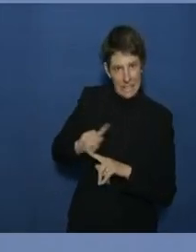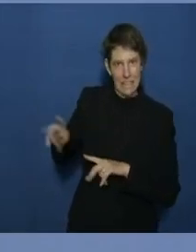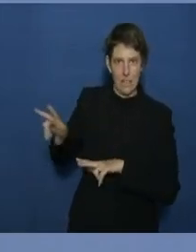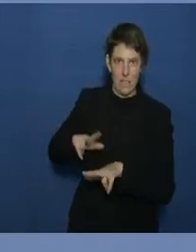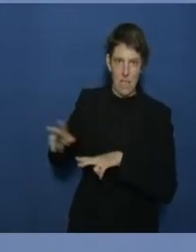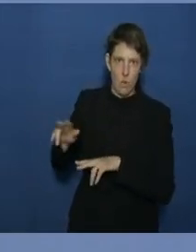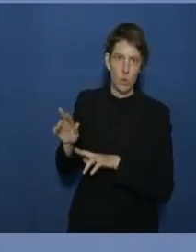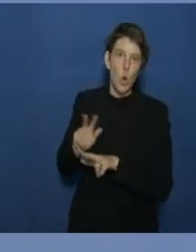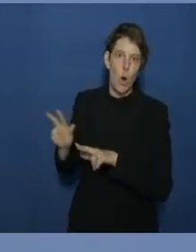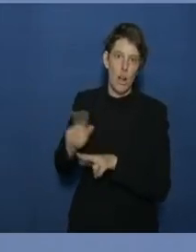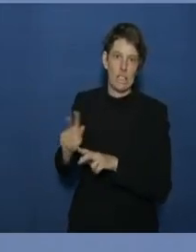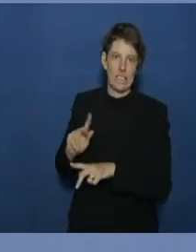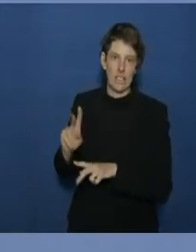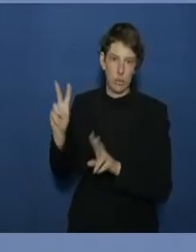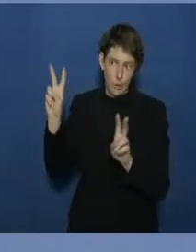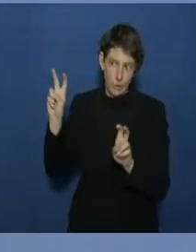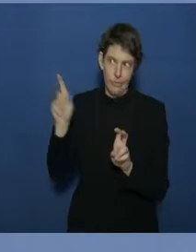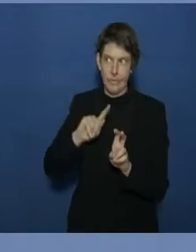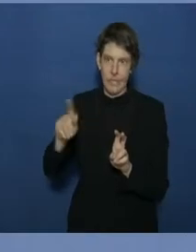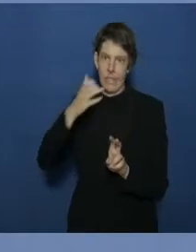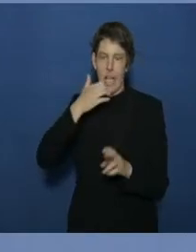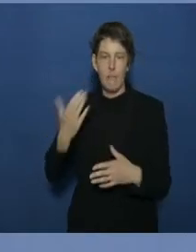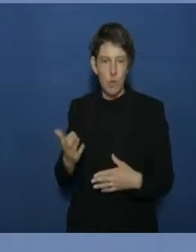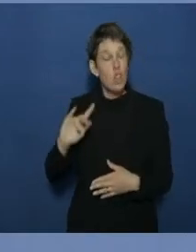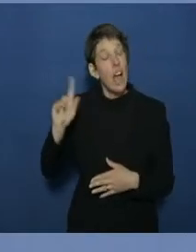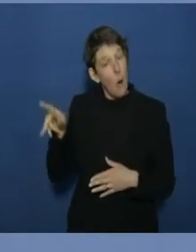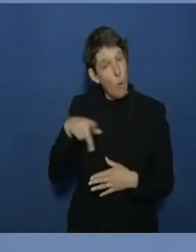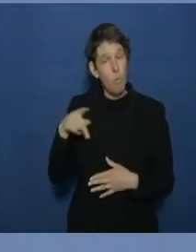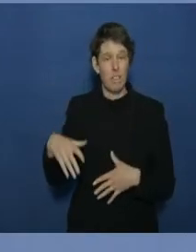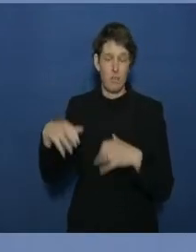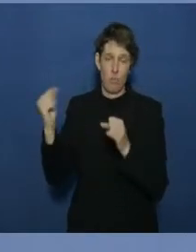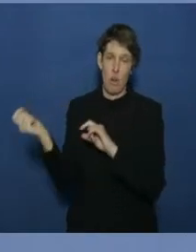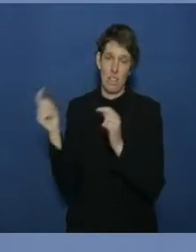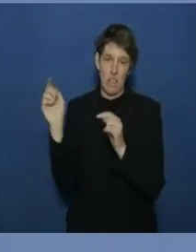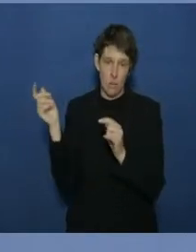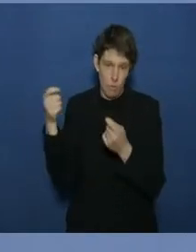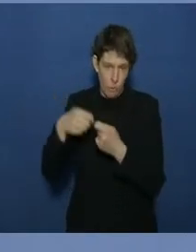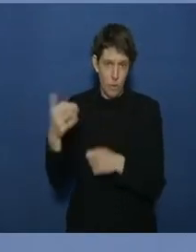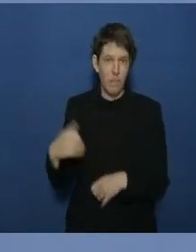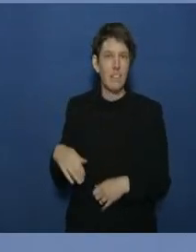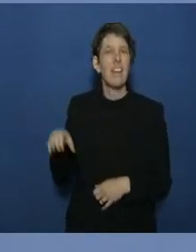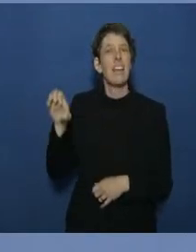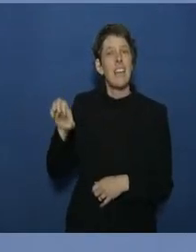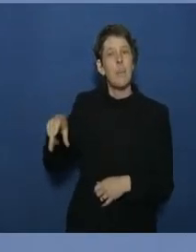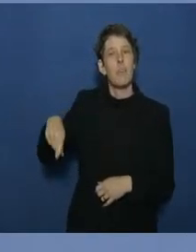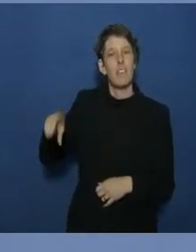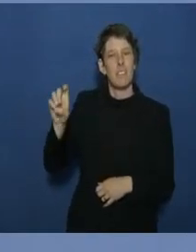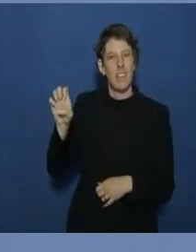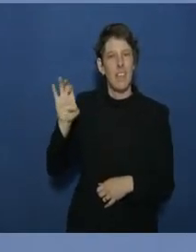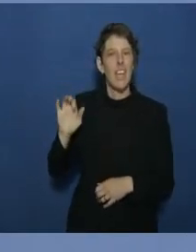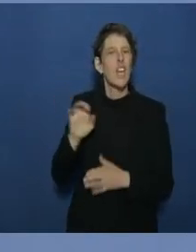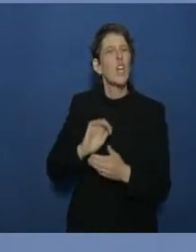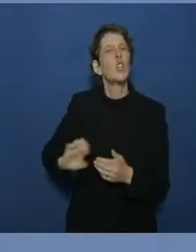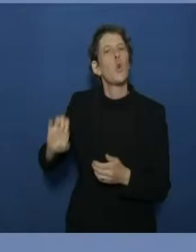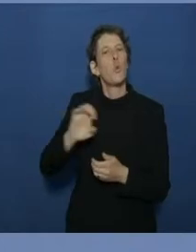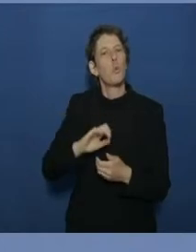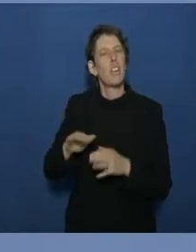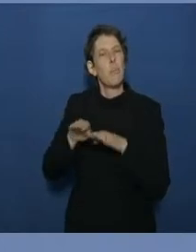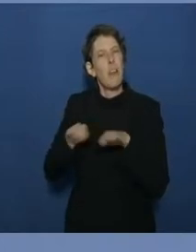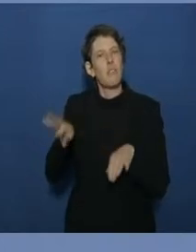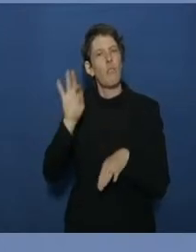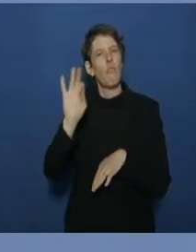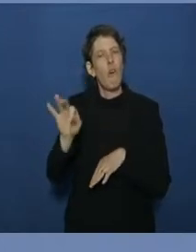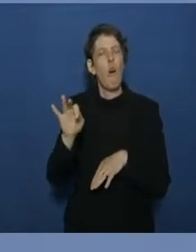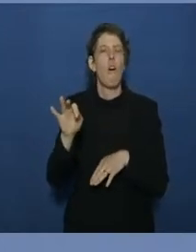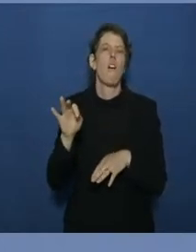wurde, die auch mit dem Petersburger Dialog verbunden ist, nämlich die EPDE, European Platform for Democratic